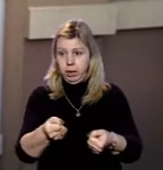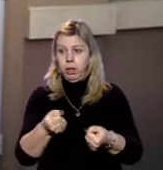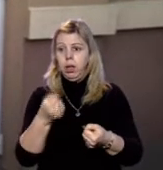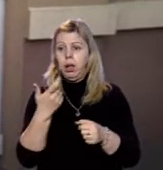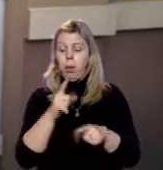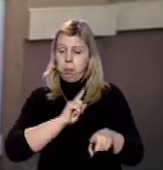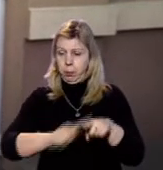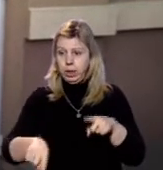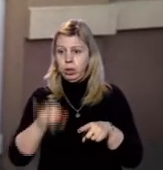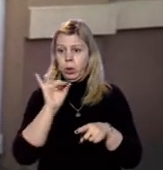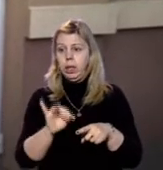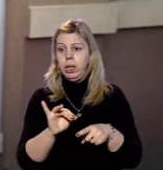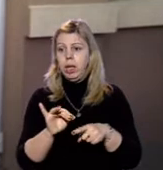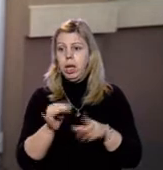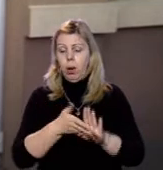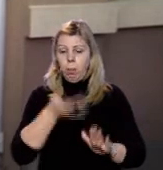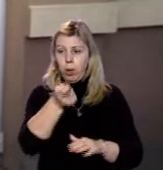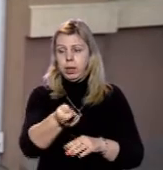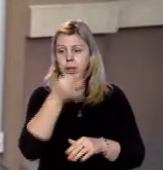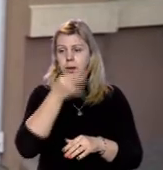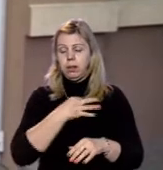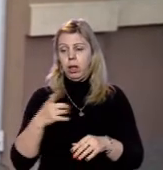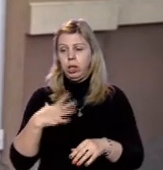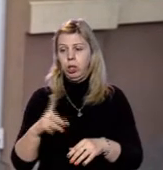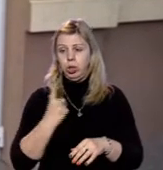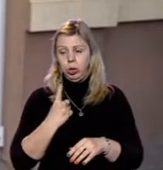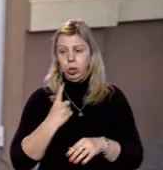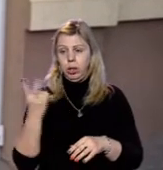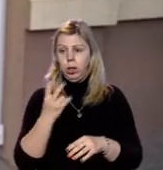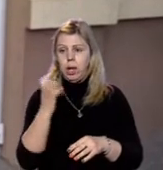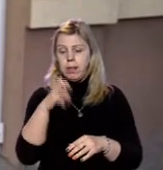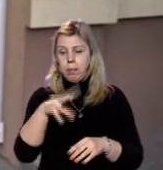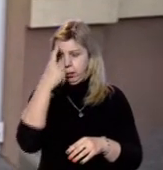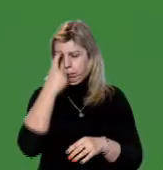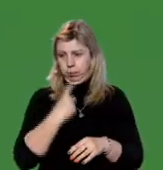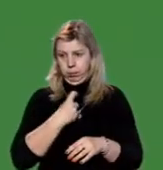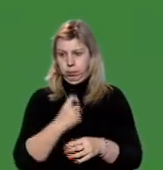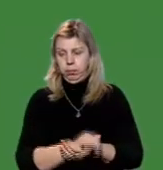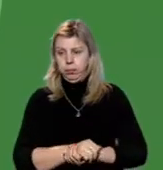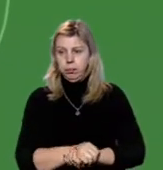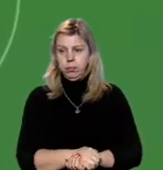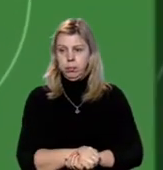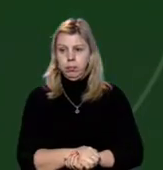чесно, дуже швидко і подав її, сказали чекати смс-повідомлення на телефон.